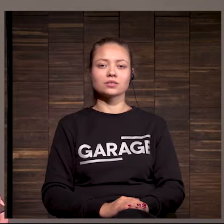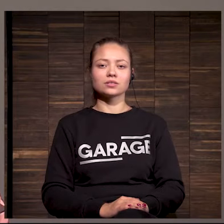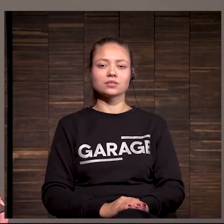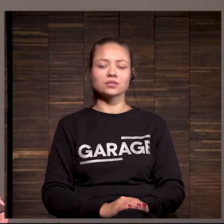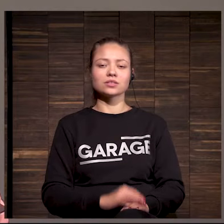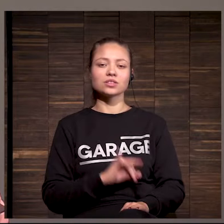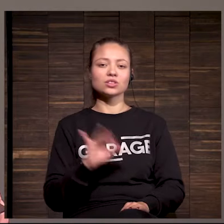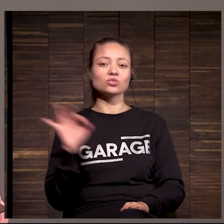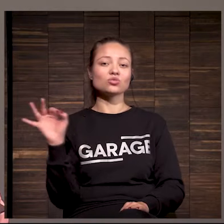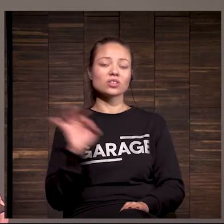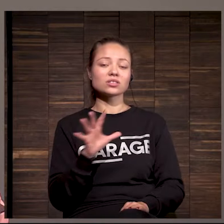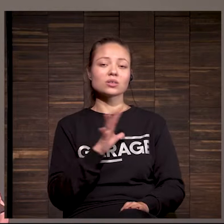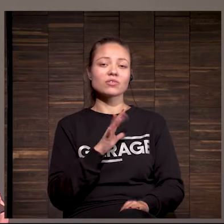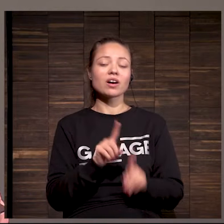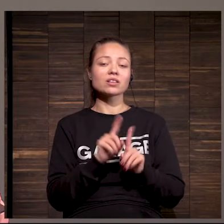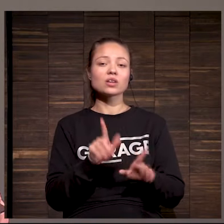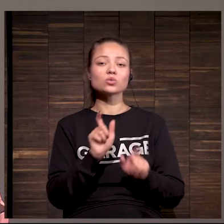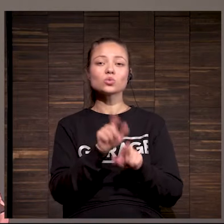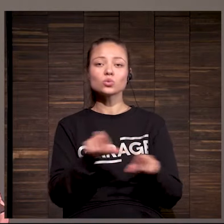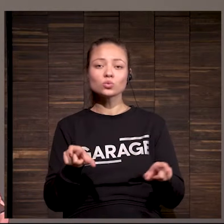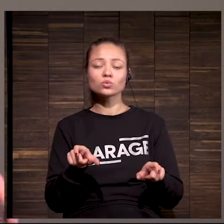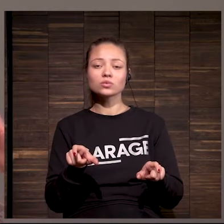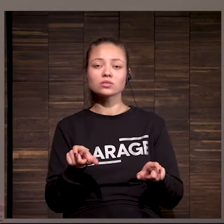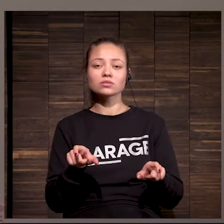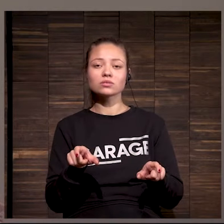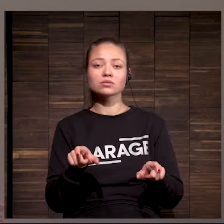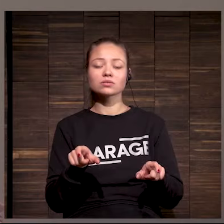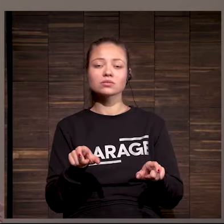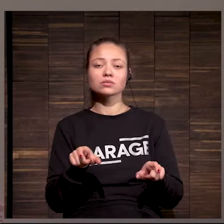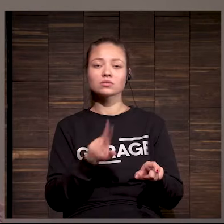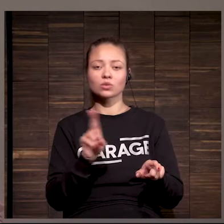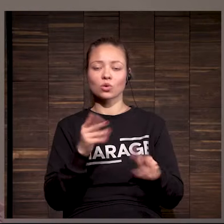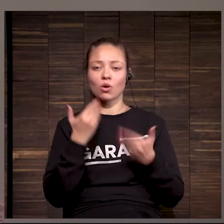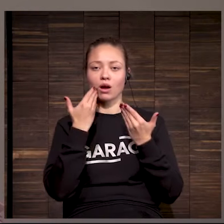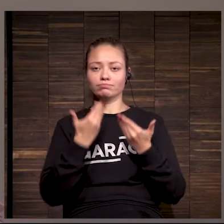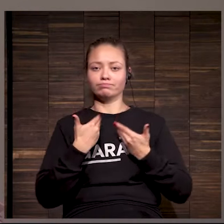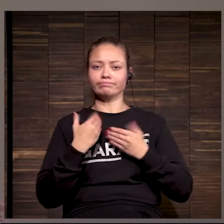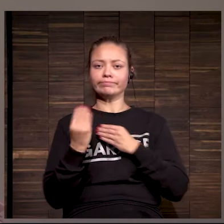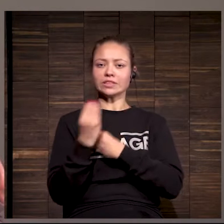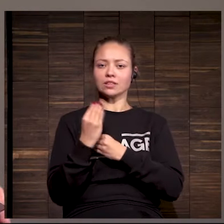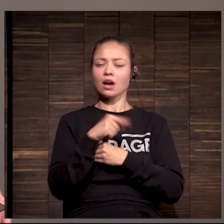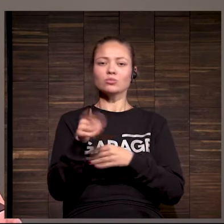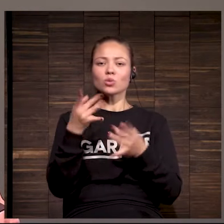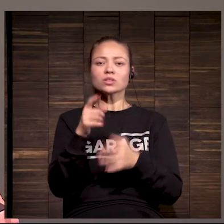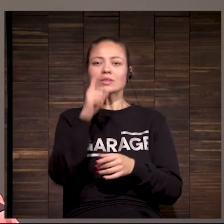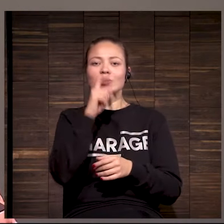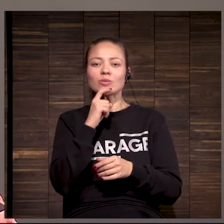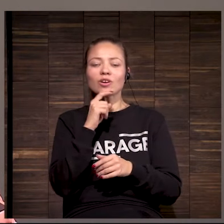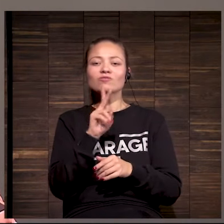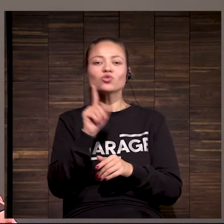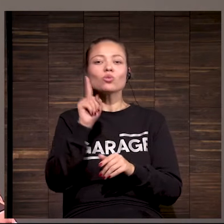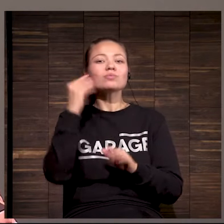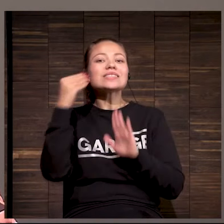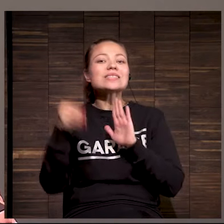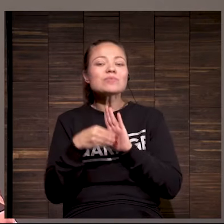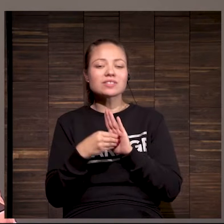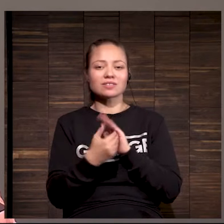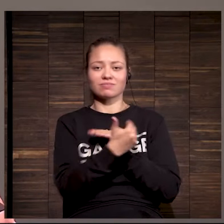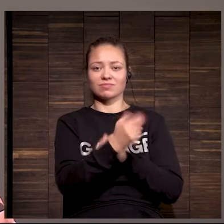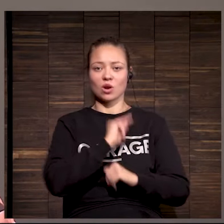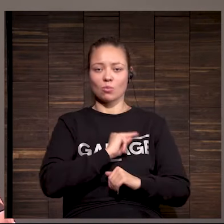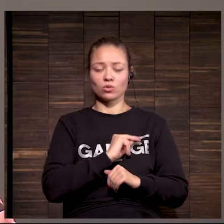часто бывает так что люди которые к тебе обращаются с критикой они просто не понимают чем смысл твоей работы это научило